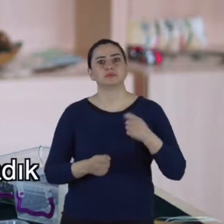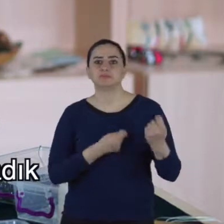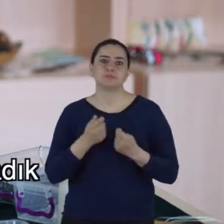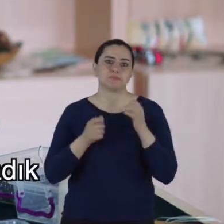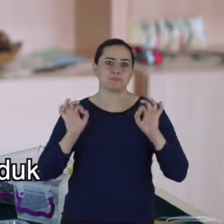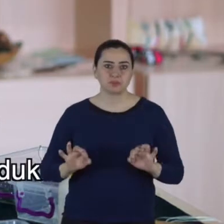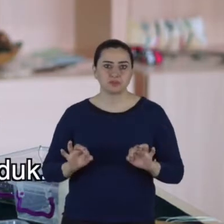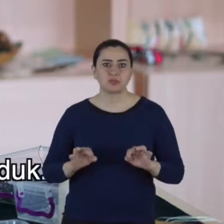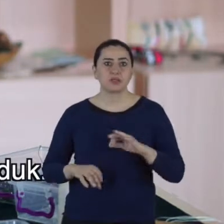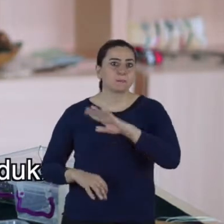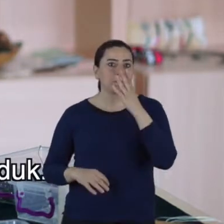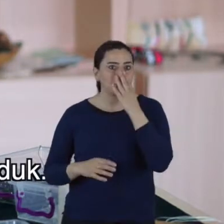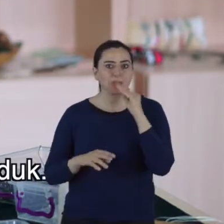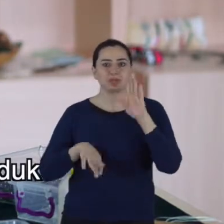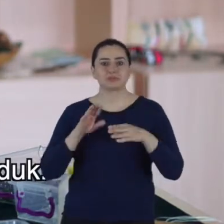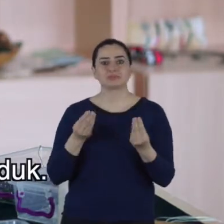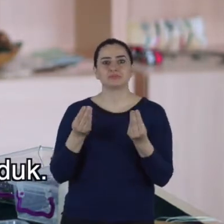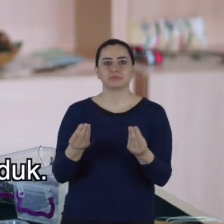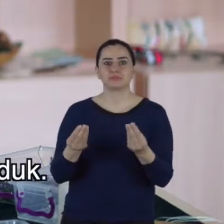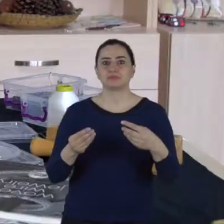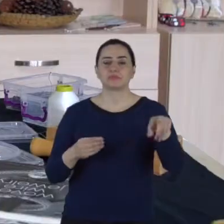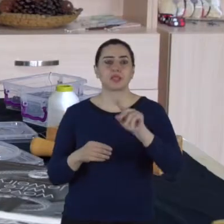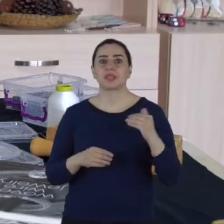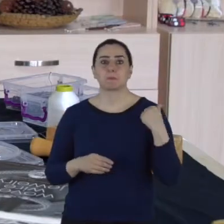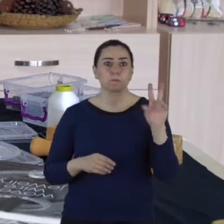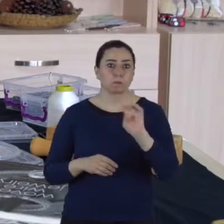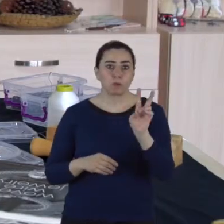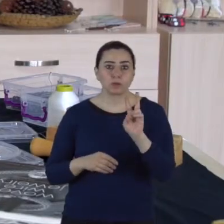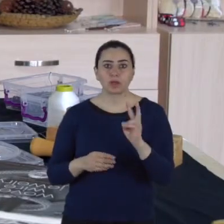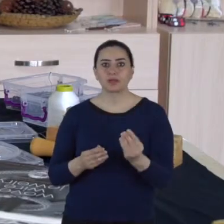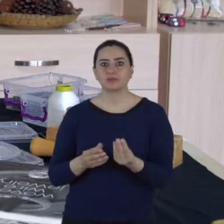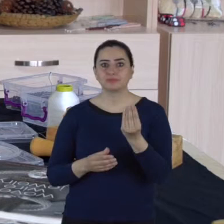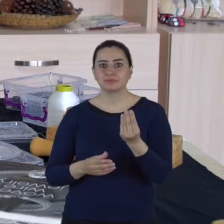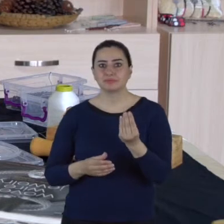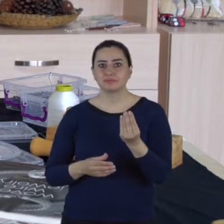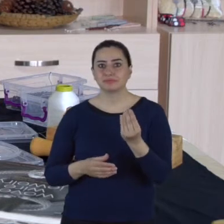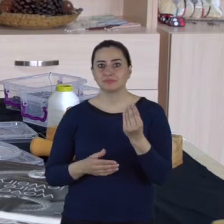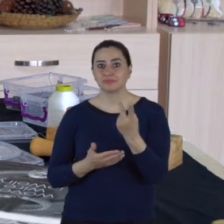üretime başladık ve ürünlerimizi beğeniye sunduk. Bir yeni model çıkartmak